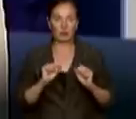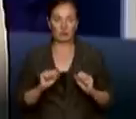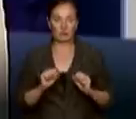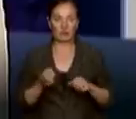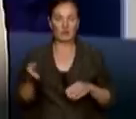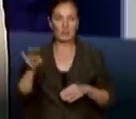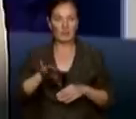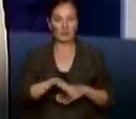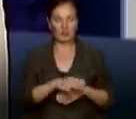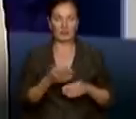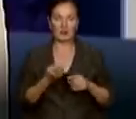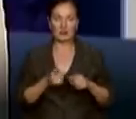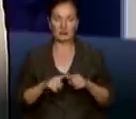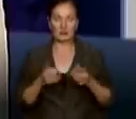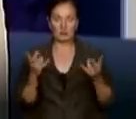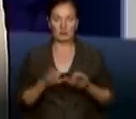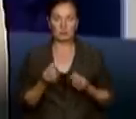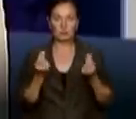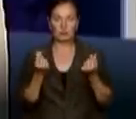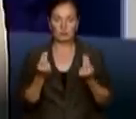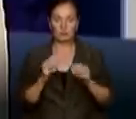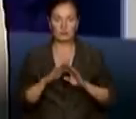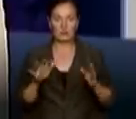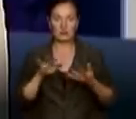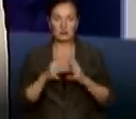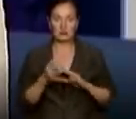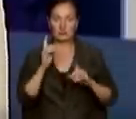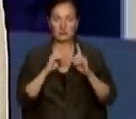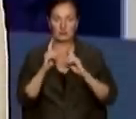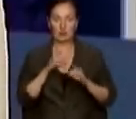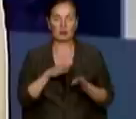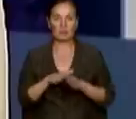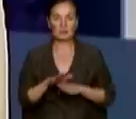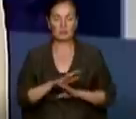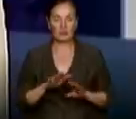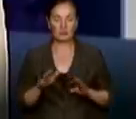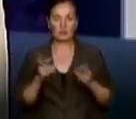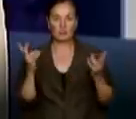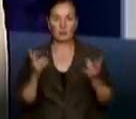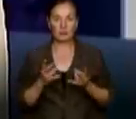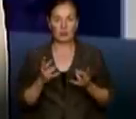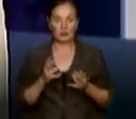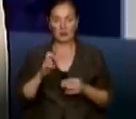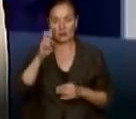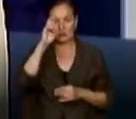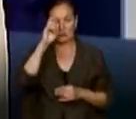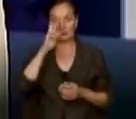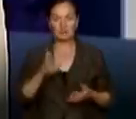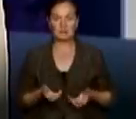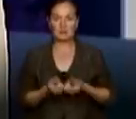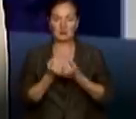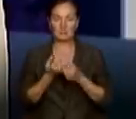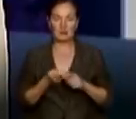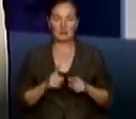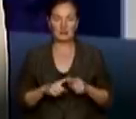кошти. На жаль, ні ми, ні селищна рада, ми не справимося з цими, тобто потрібна абсолютно державна підтримка. Це достатньо